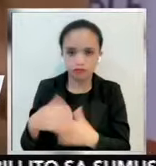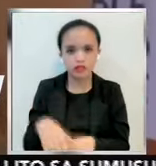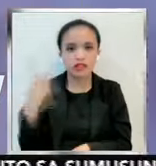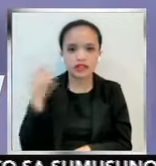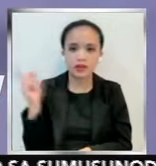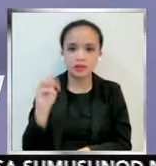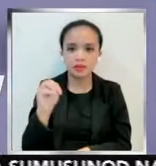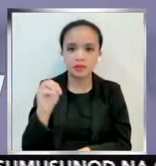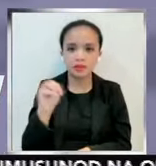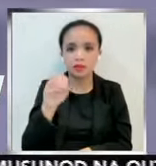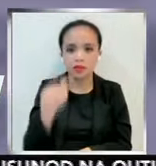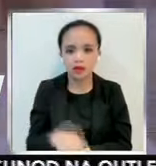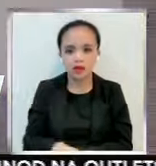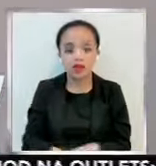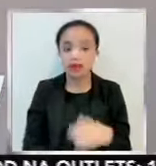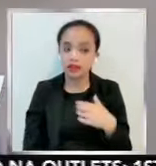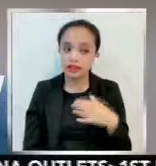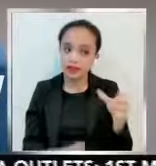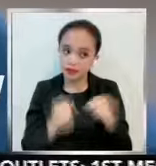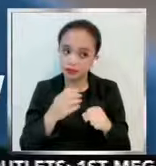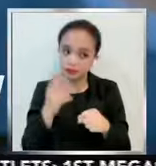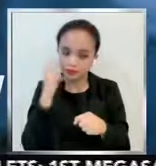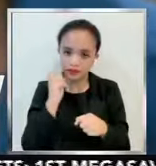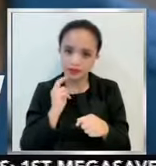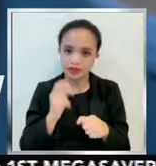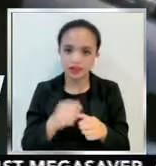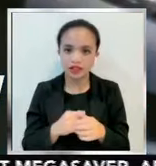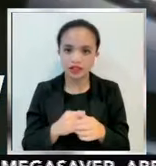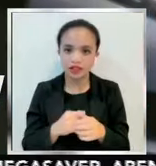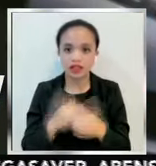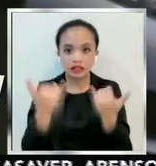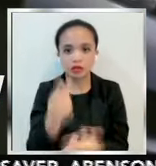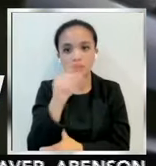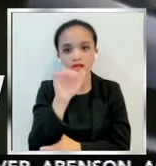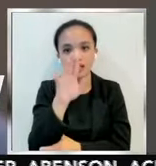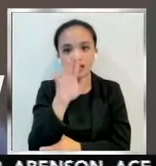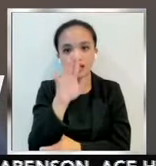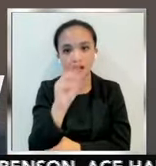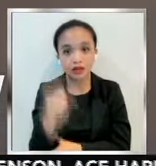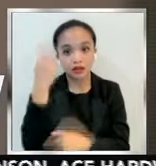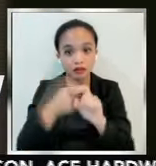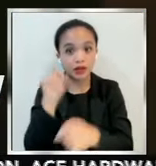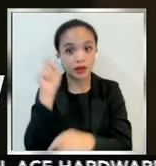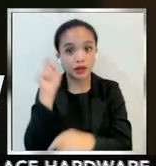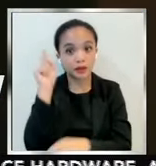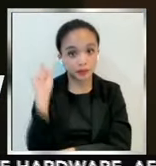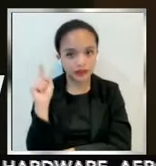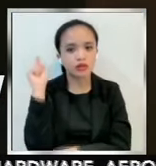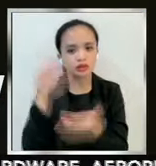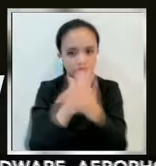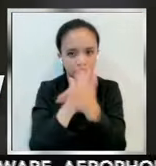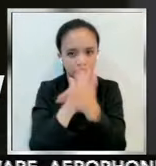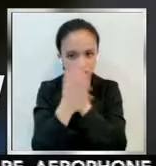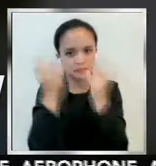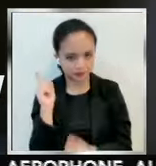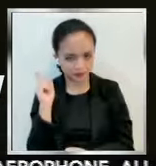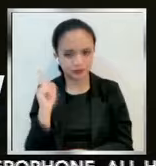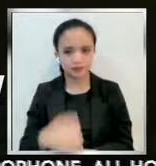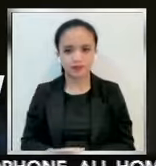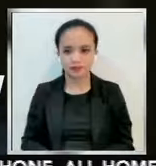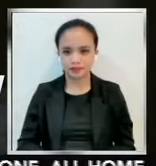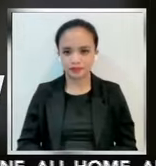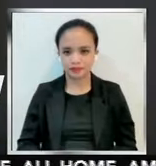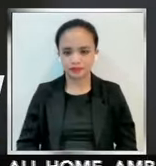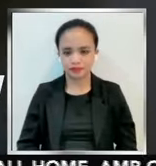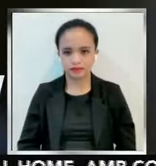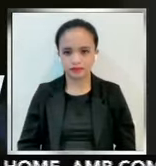wine. Kinakarma na. Dahil from this to this. No, Robert! Robert,